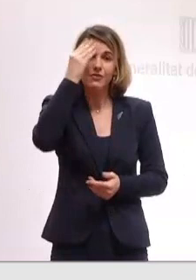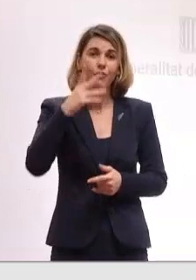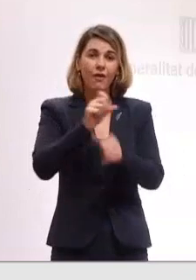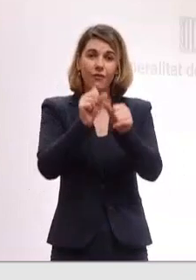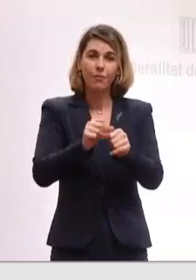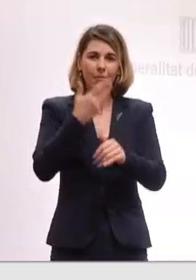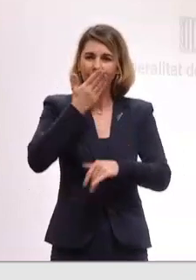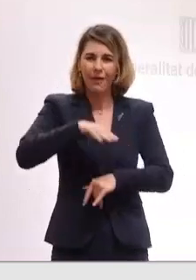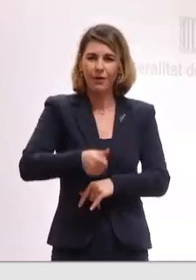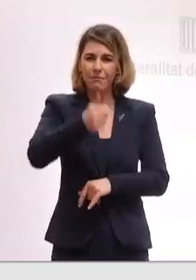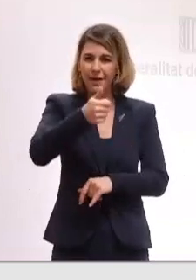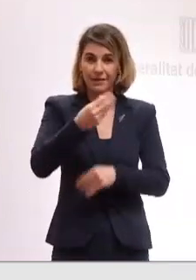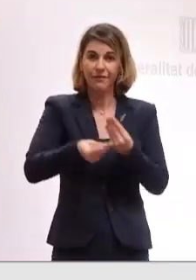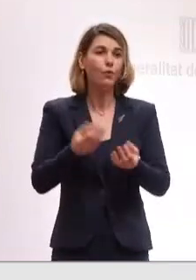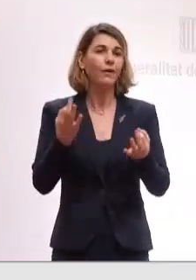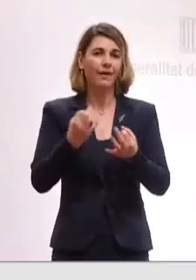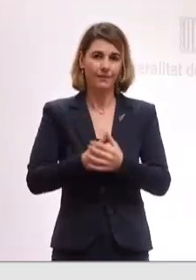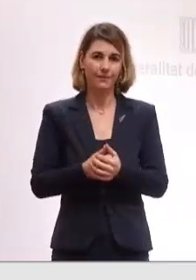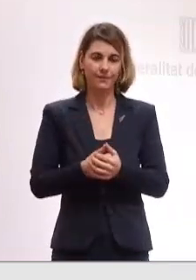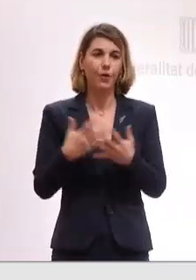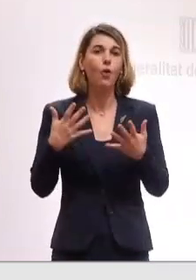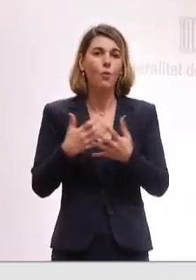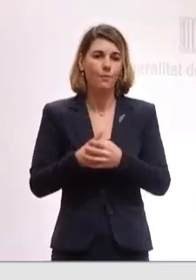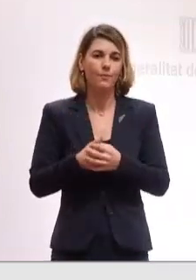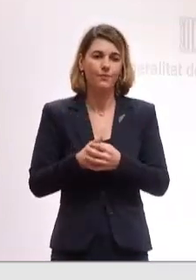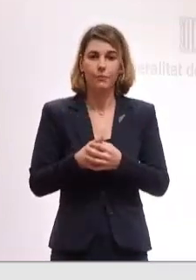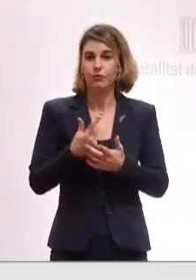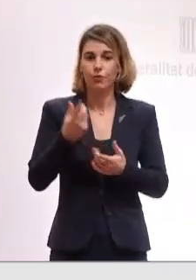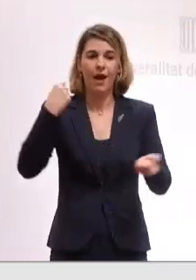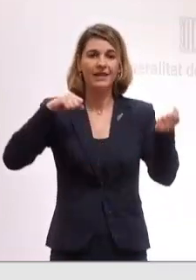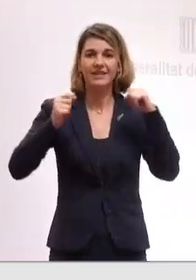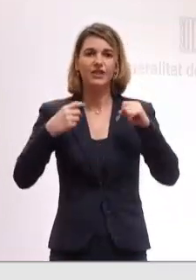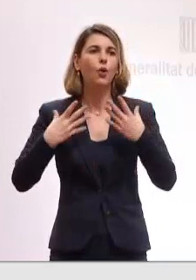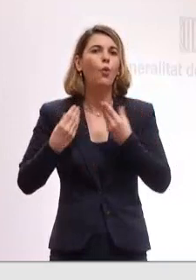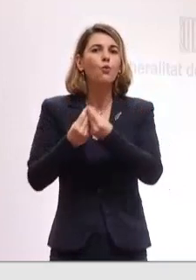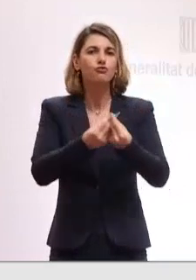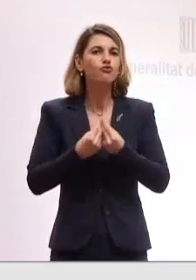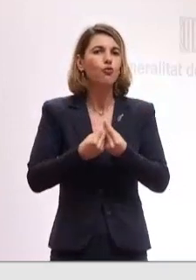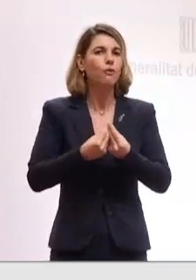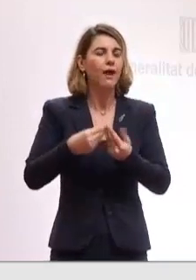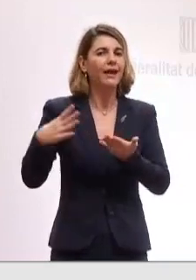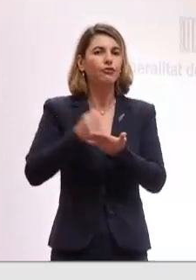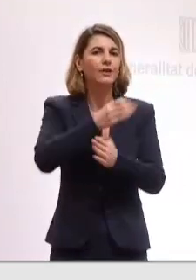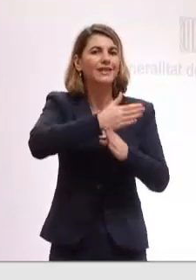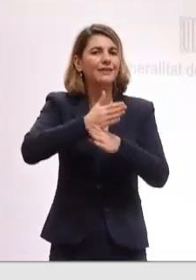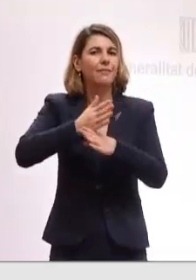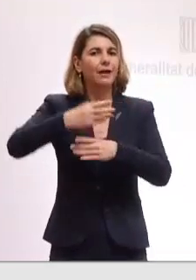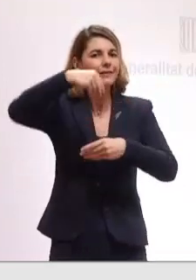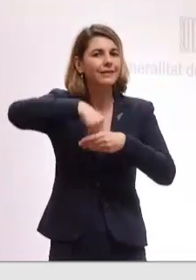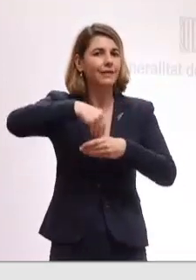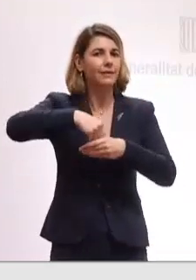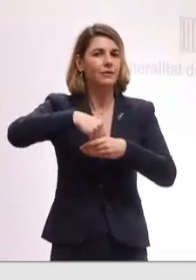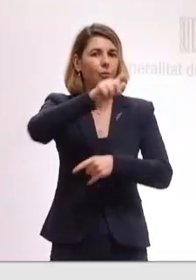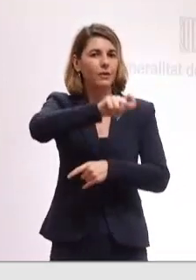fer-ho és probablement en un exercici conjunt en què totes les parts implicades,